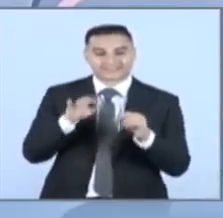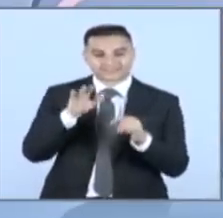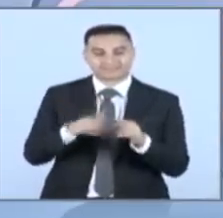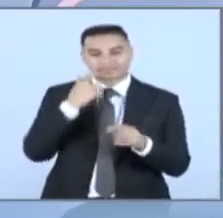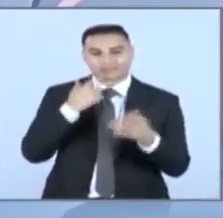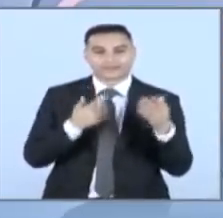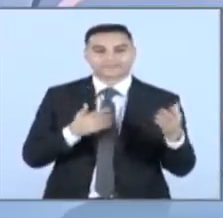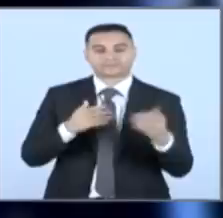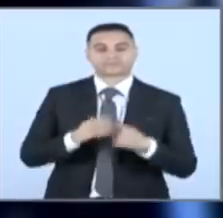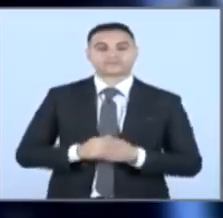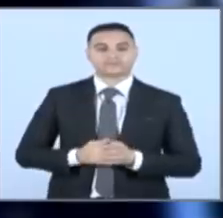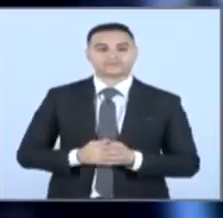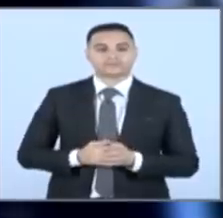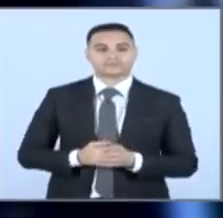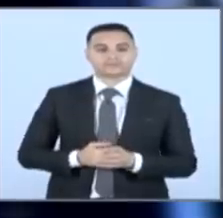50-50. دوس على البازر.